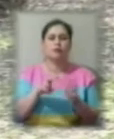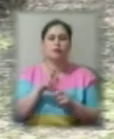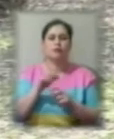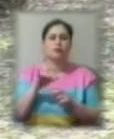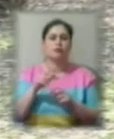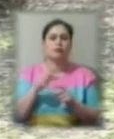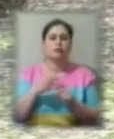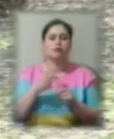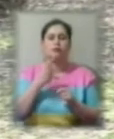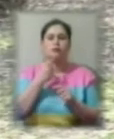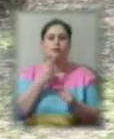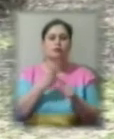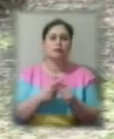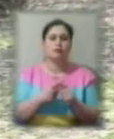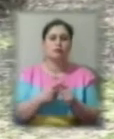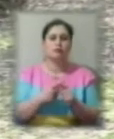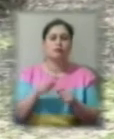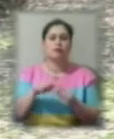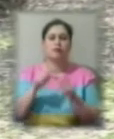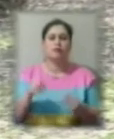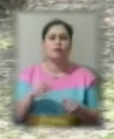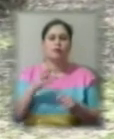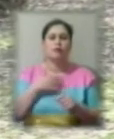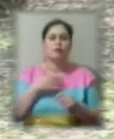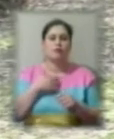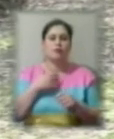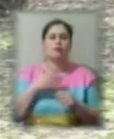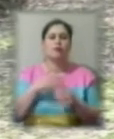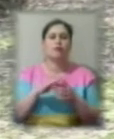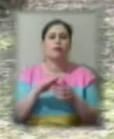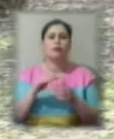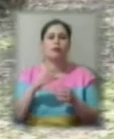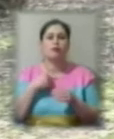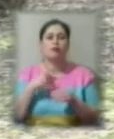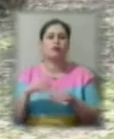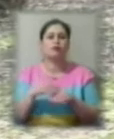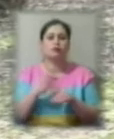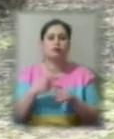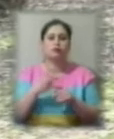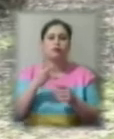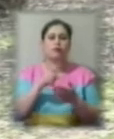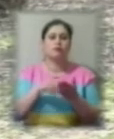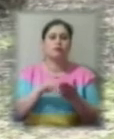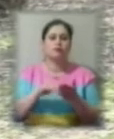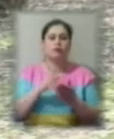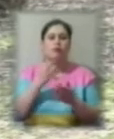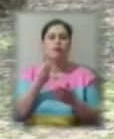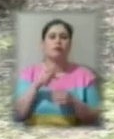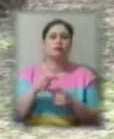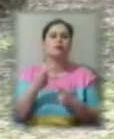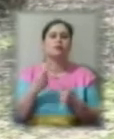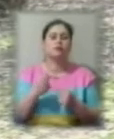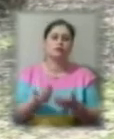Червоного Хреста, оформлена моєю дружиною, котра там просто написала два питання. Коля, де ти? Живий чи живий